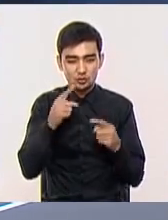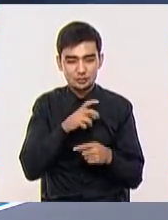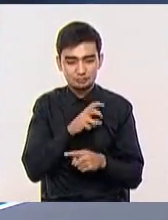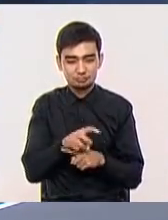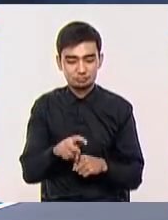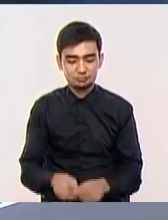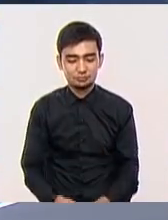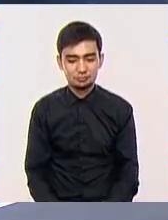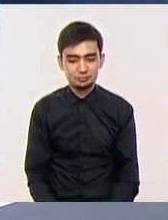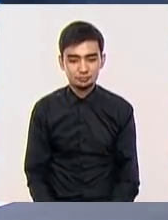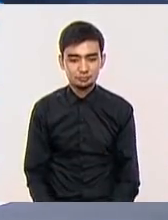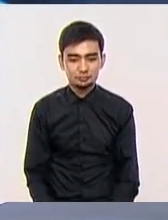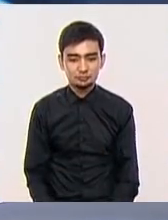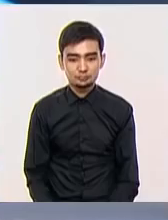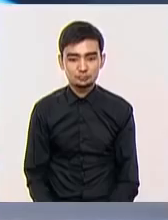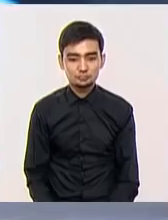Әріптестер.